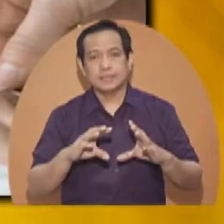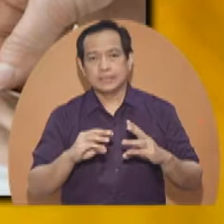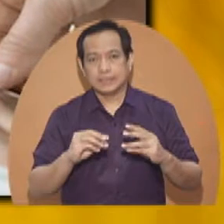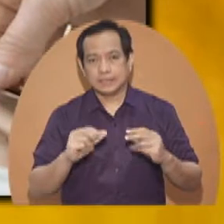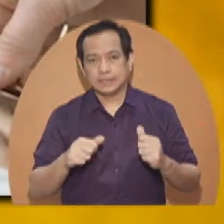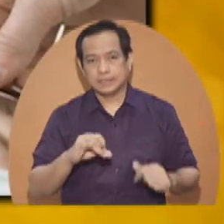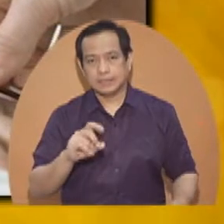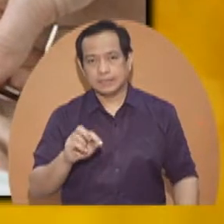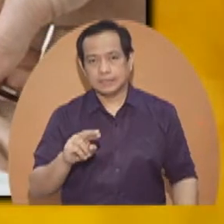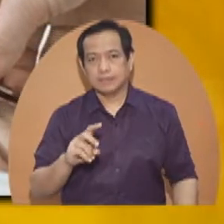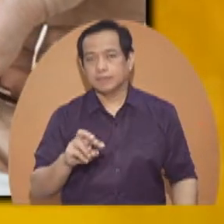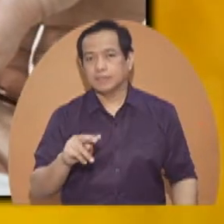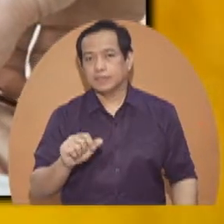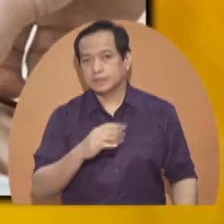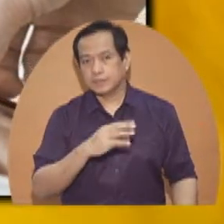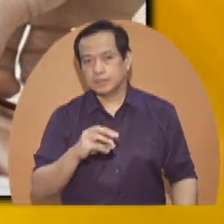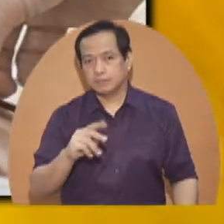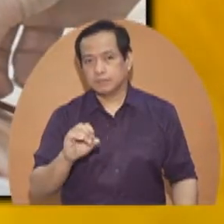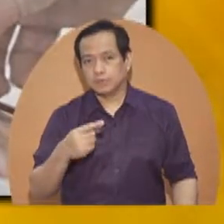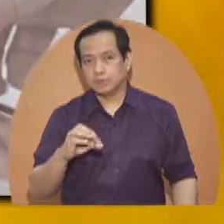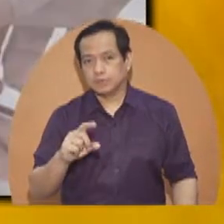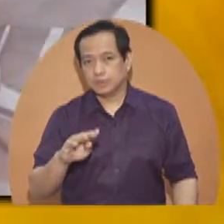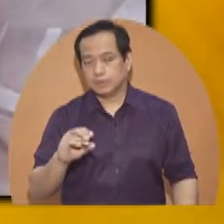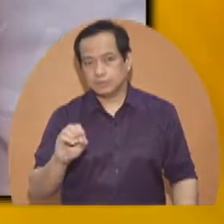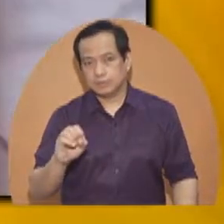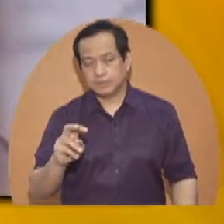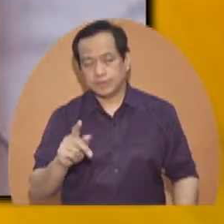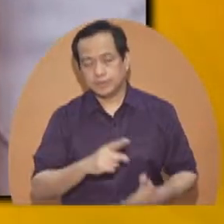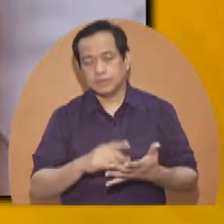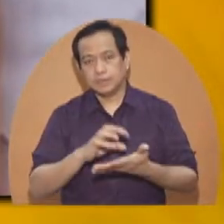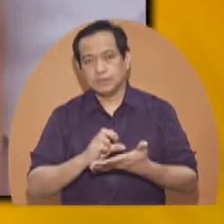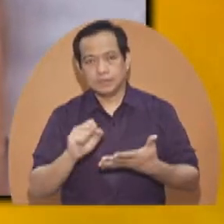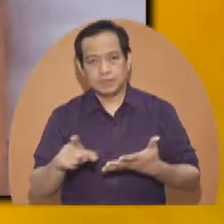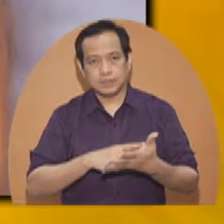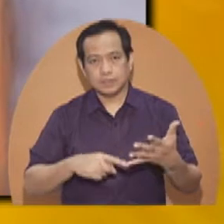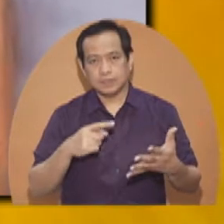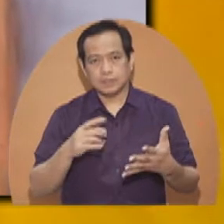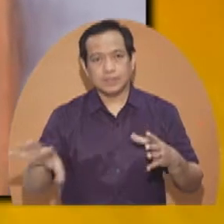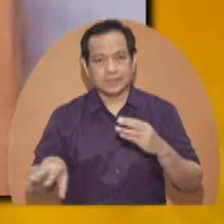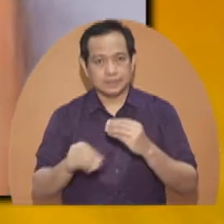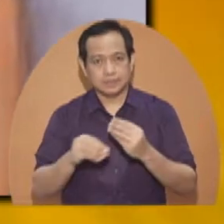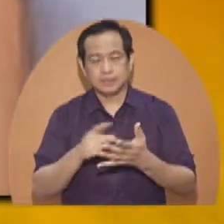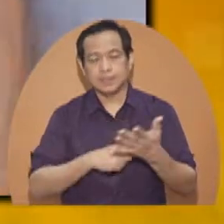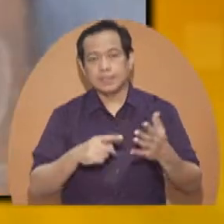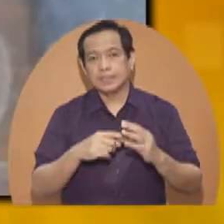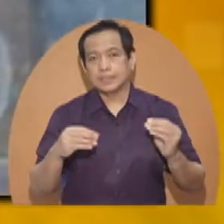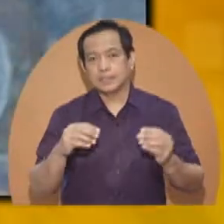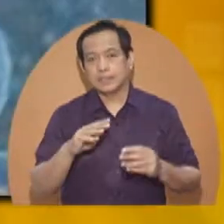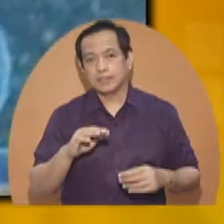Paggamot sa mga intravenous immunoglobulin para madagdagan ang pag-alis ng mga